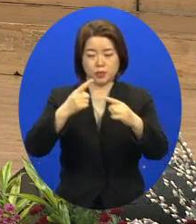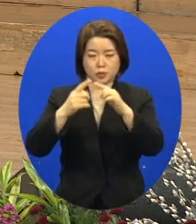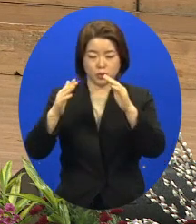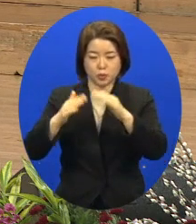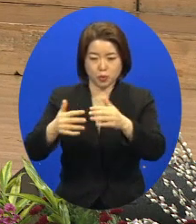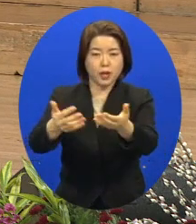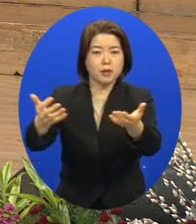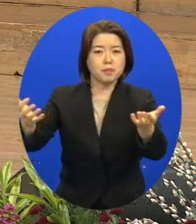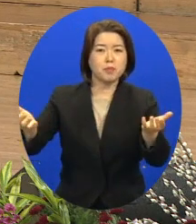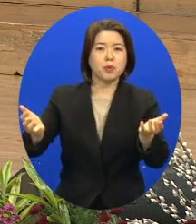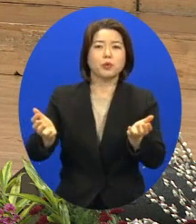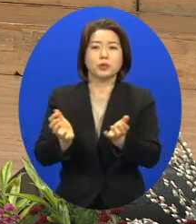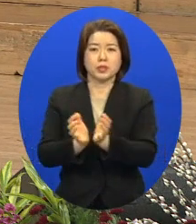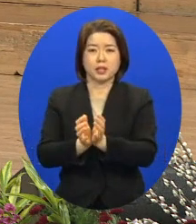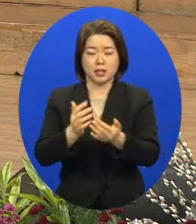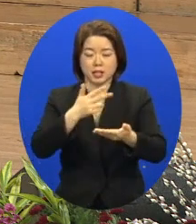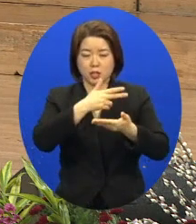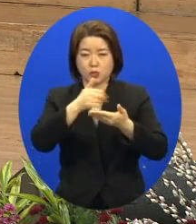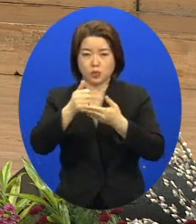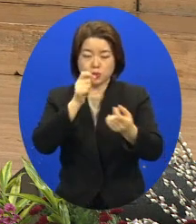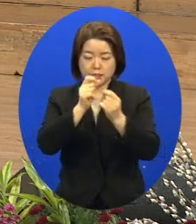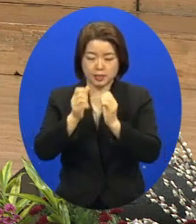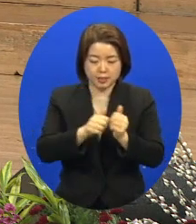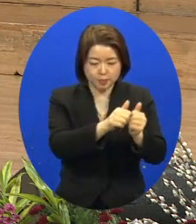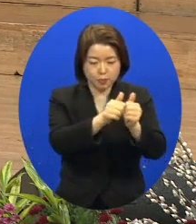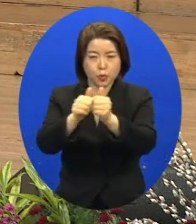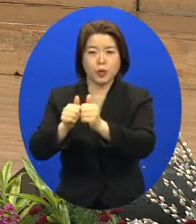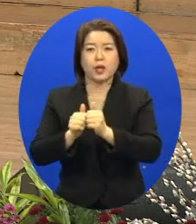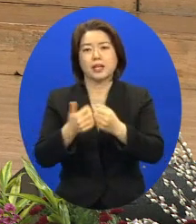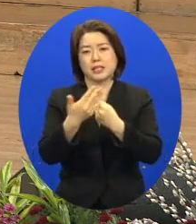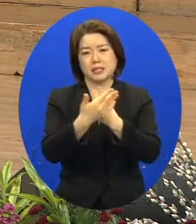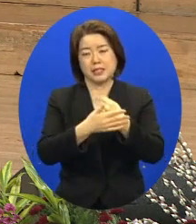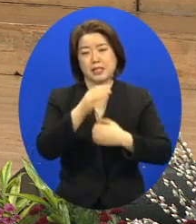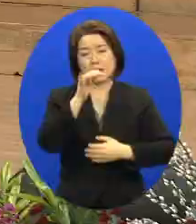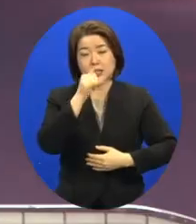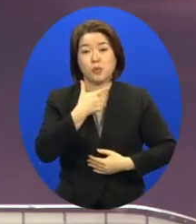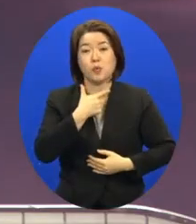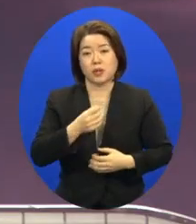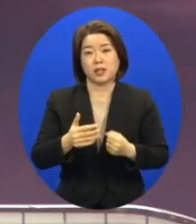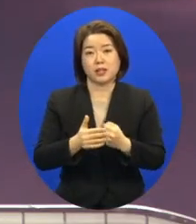전체가 주님과 친밀히 동행하는 은혜가 있기를 원하기 때문입니다.